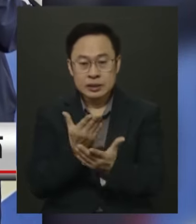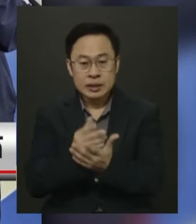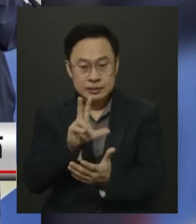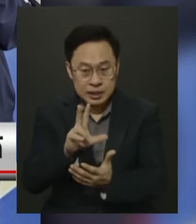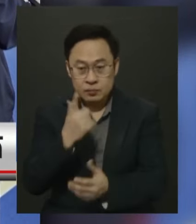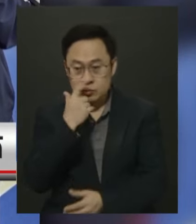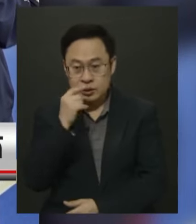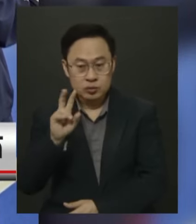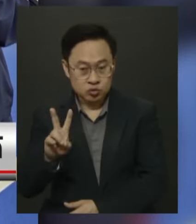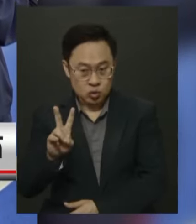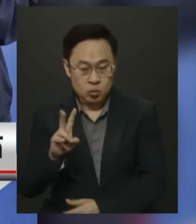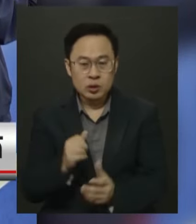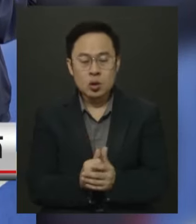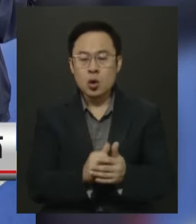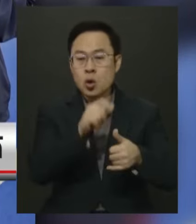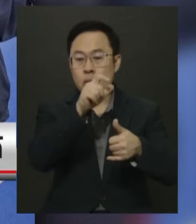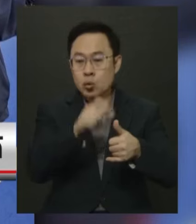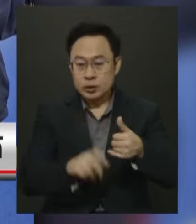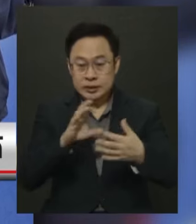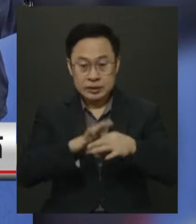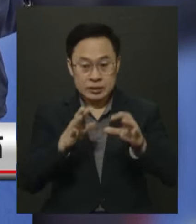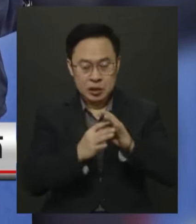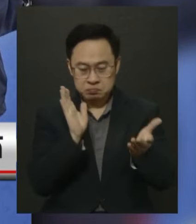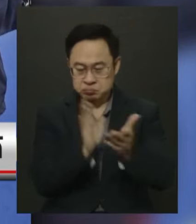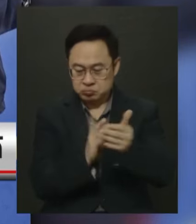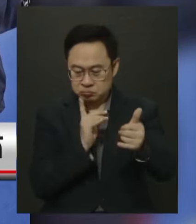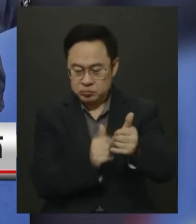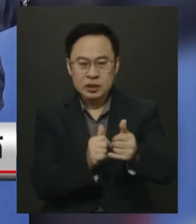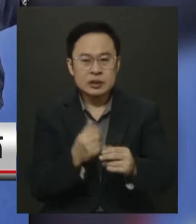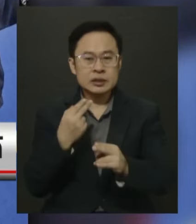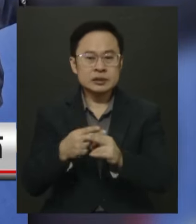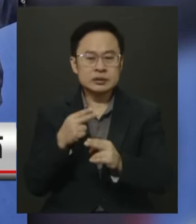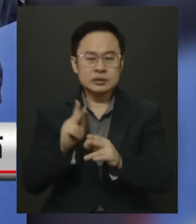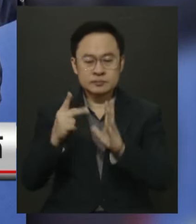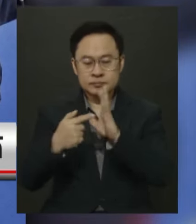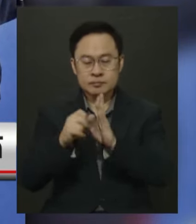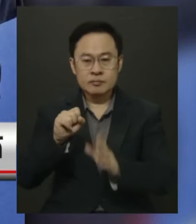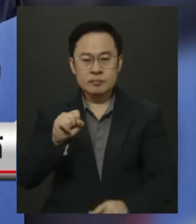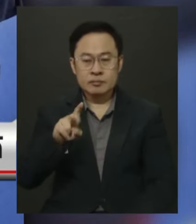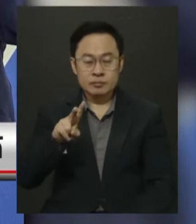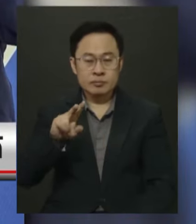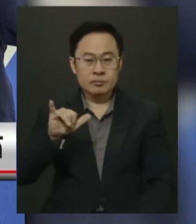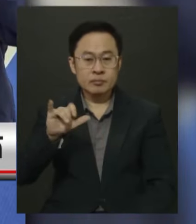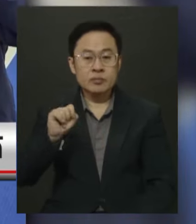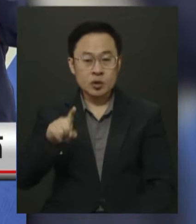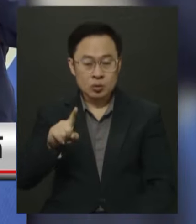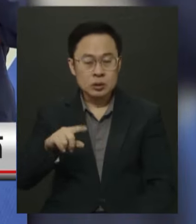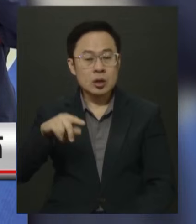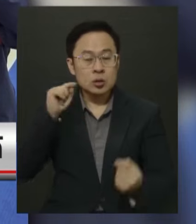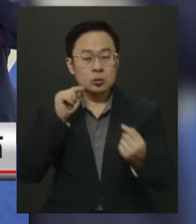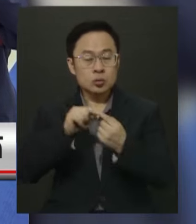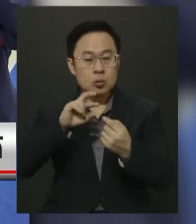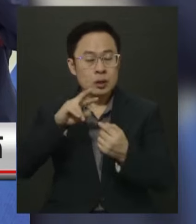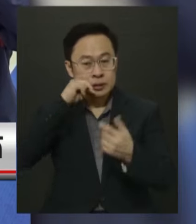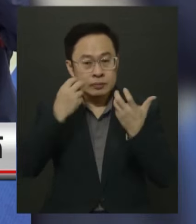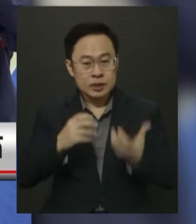งนะคะนักกีฬายอดเยี่ยมฝั่งชายค่ะเป็นของนายกฤตยศพร้อมปัจจุนะคะในรุ่นน้ำหนักไม่เกิน68กิโลกรัม